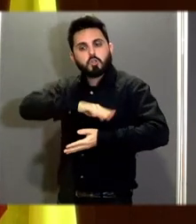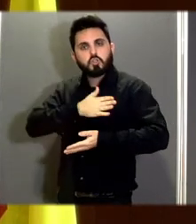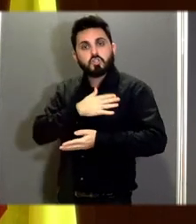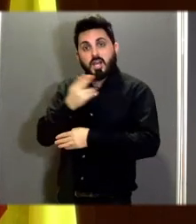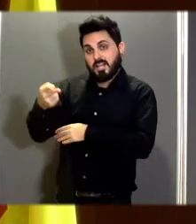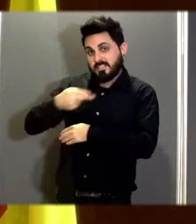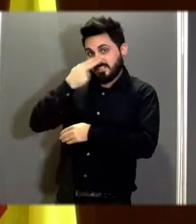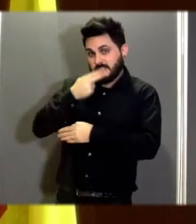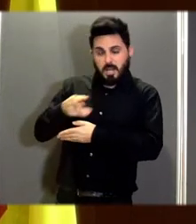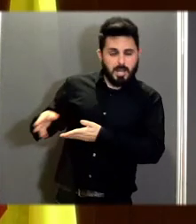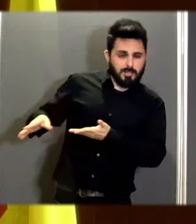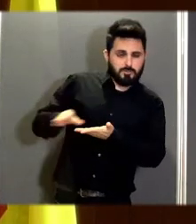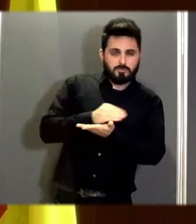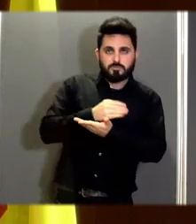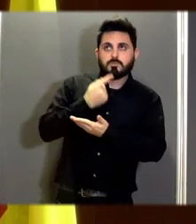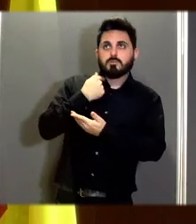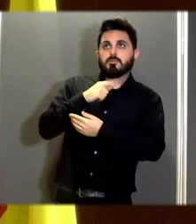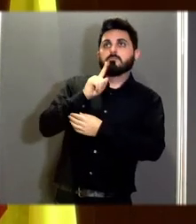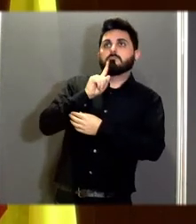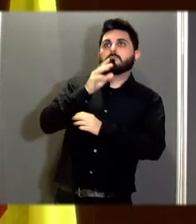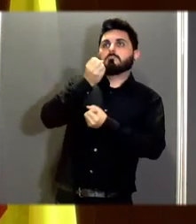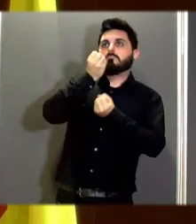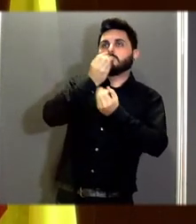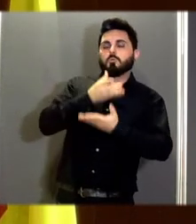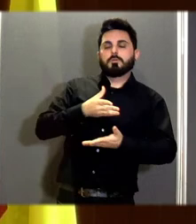a totes i a tots.